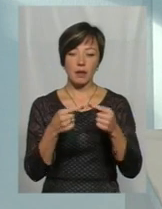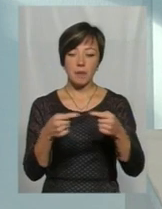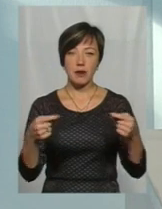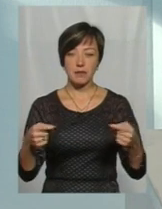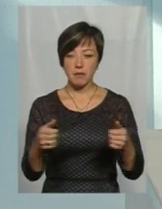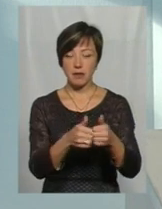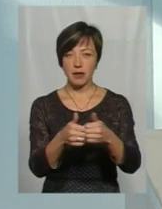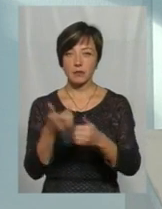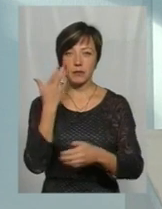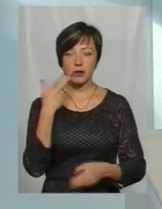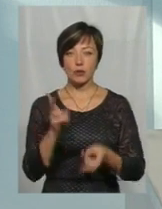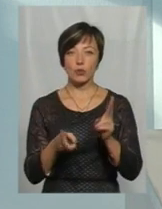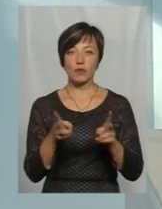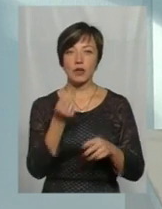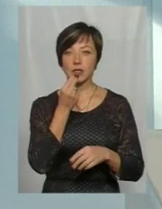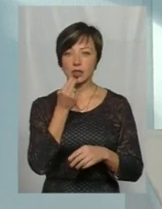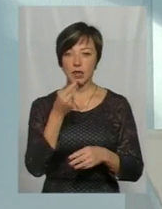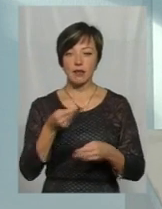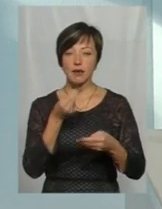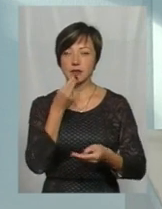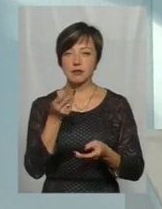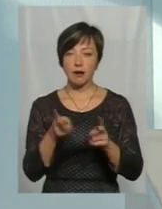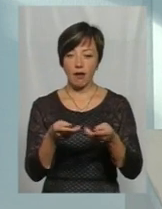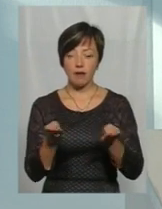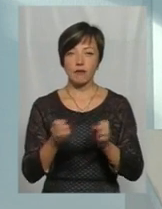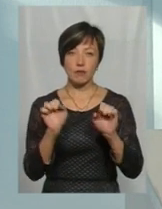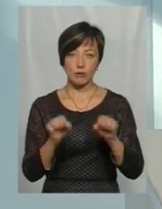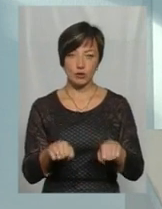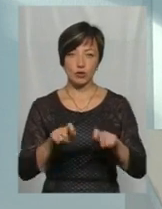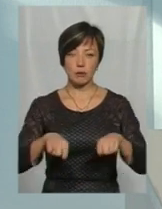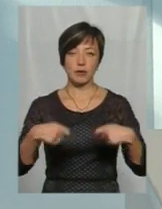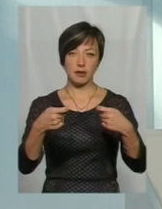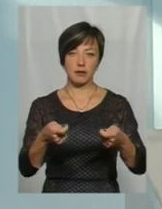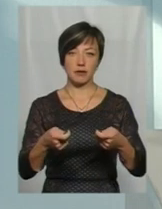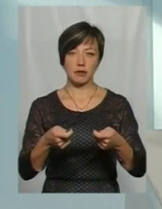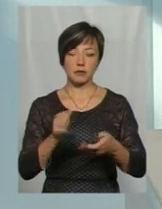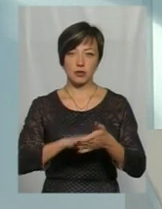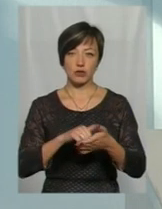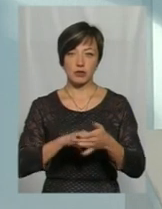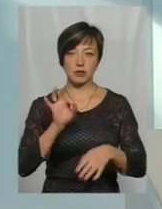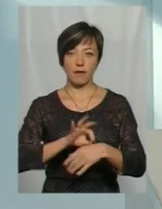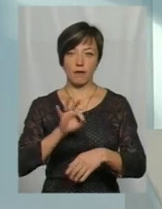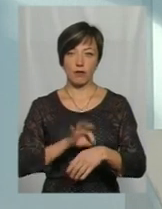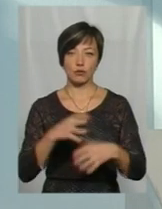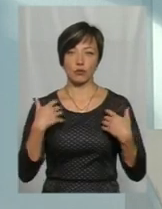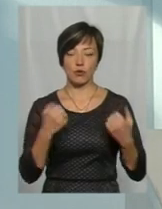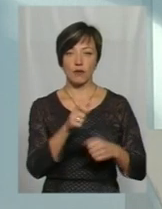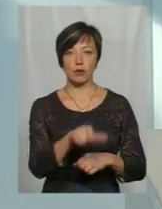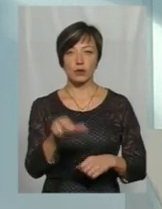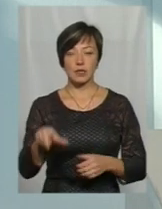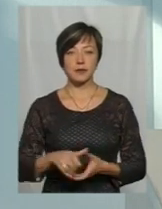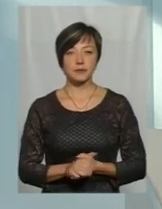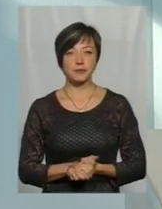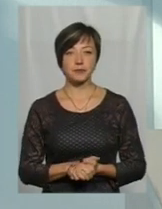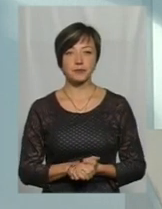довкілля, при приготуванні їжі на страву, і таким чином може він спричинити захворювання у здорових людей.